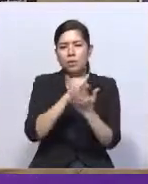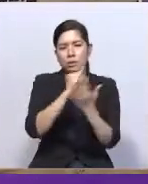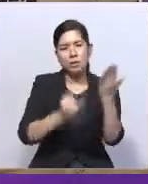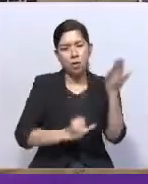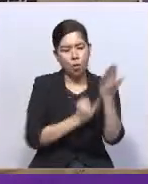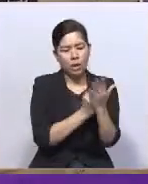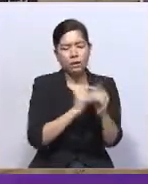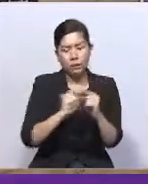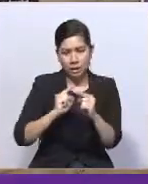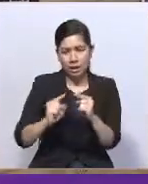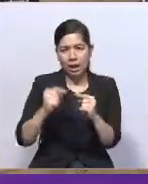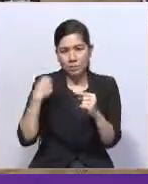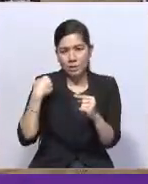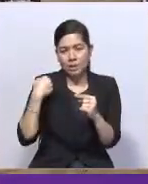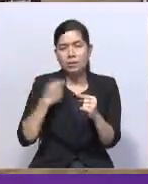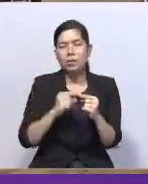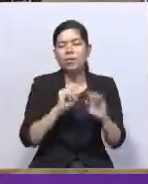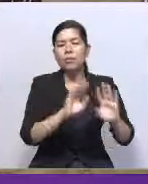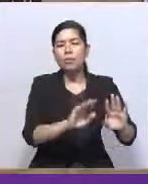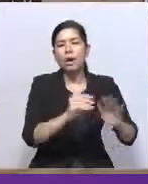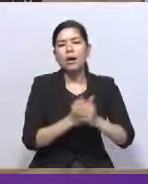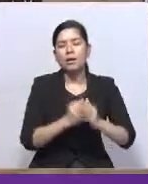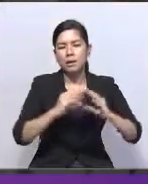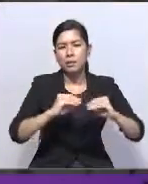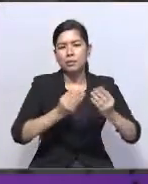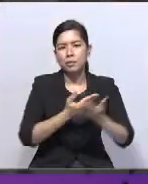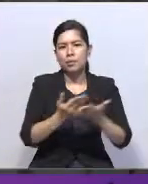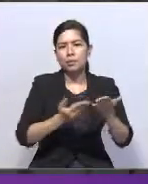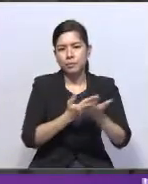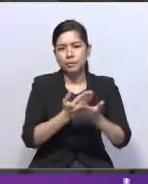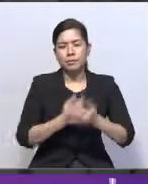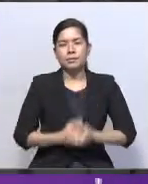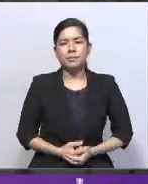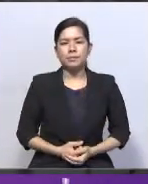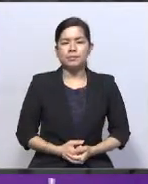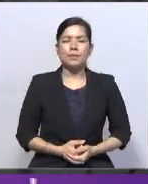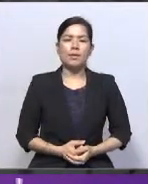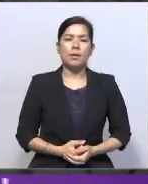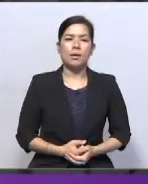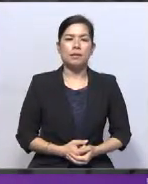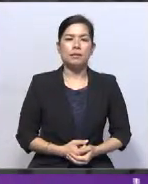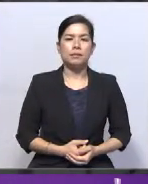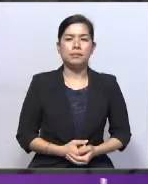ครับนี่ทั้งหมดนี่ก็เป็นเรื่องที่ได้พูดคุยกันในที่ประชุมวันนี้ครับ